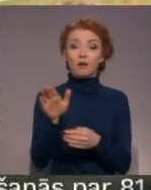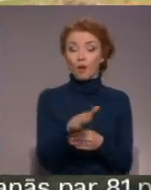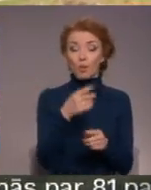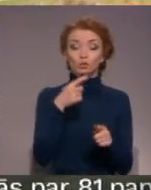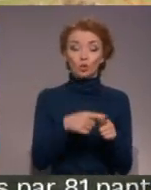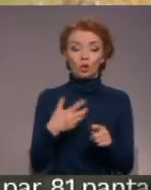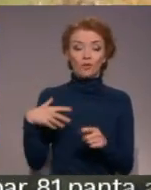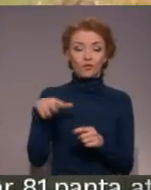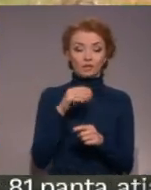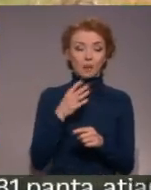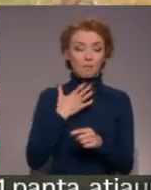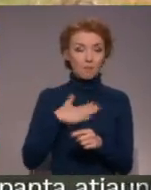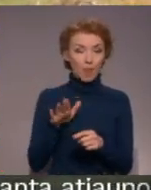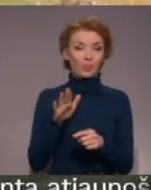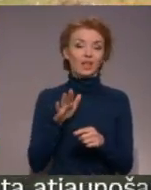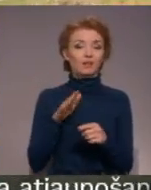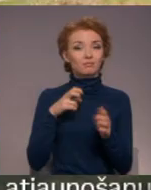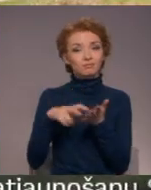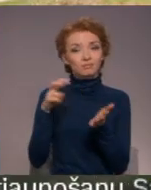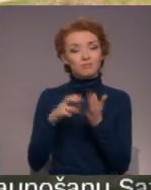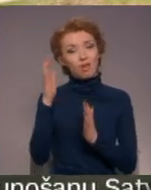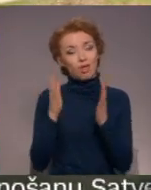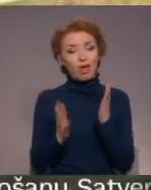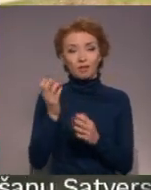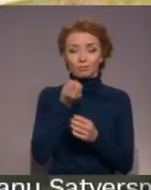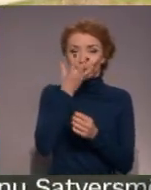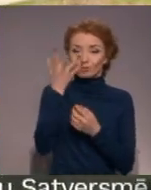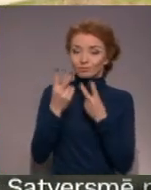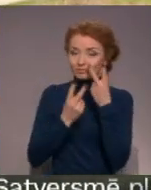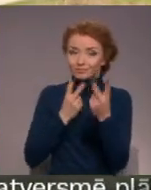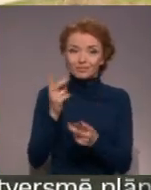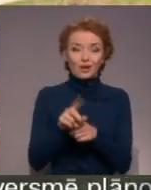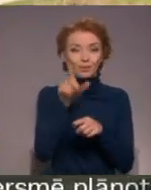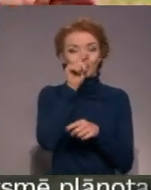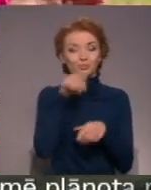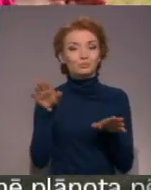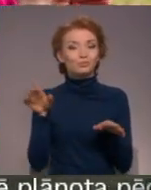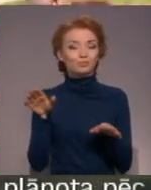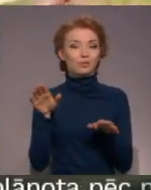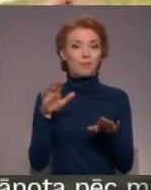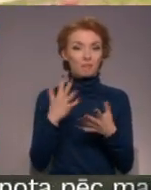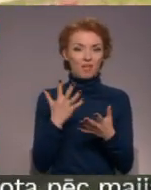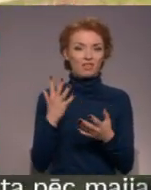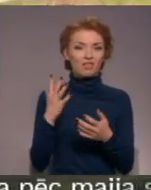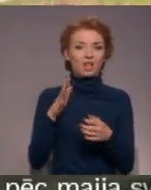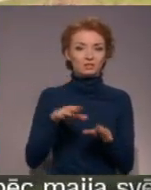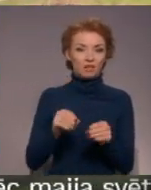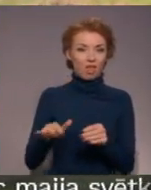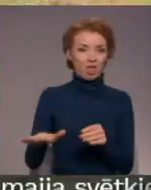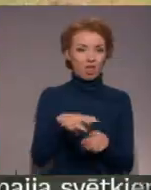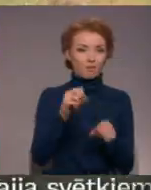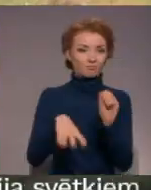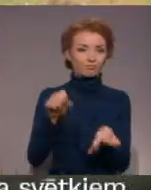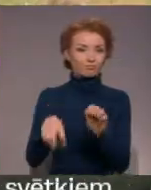mums visiem patīk iet mežā un priecāties par puķītēm, par plaukstošiem kokiem, putniņiem, bet tajā pašā laikā viss ir piemētāts, alus